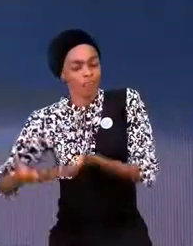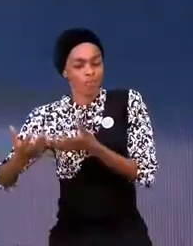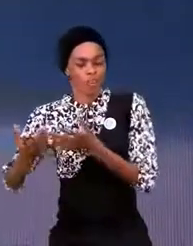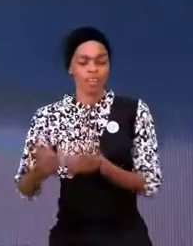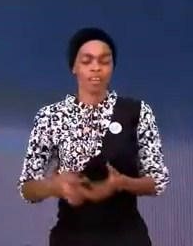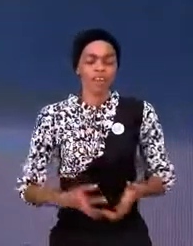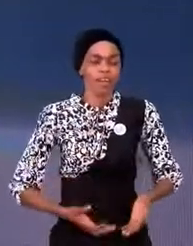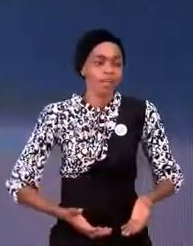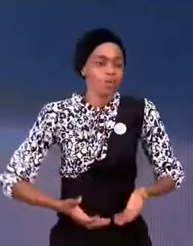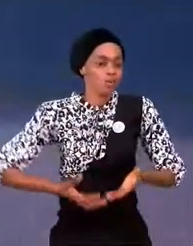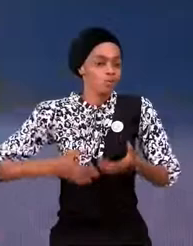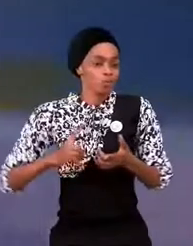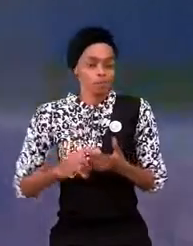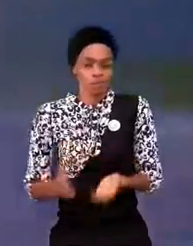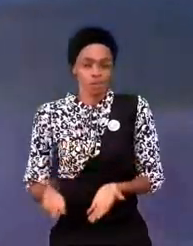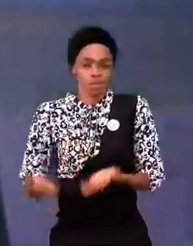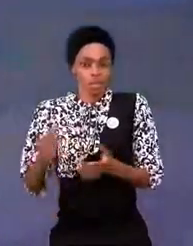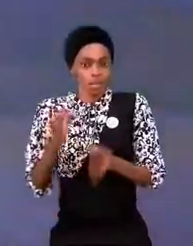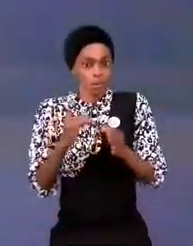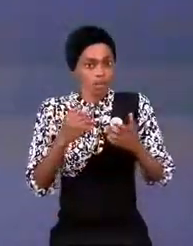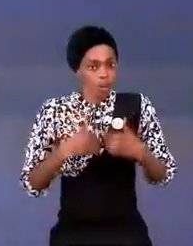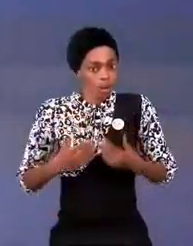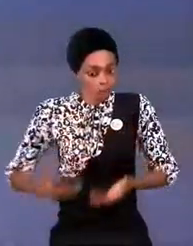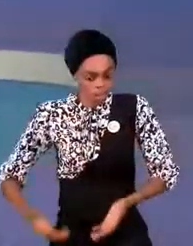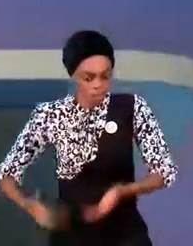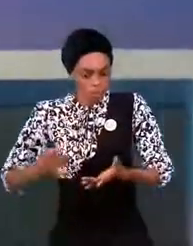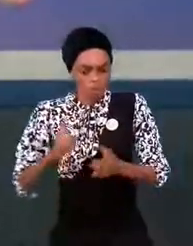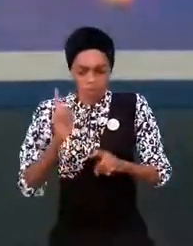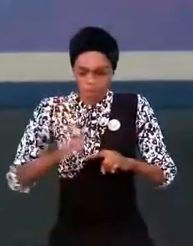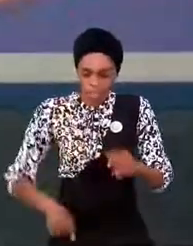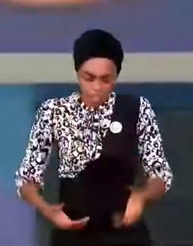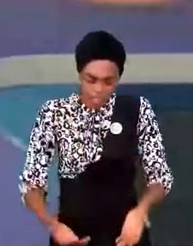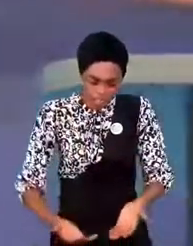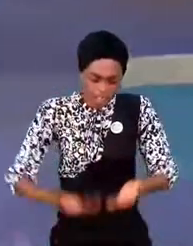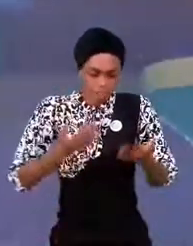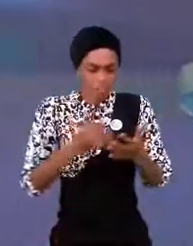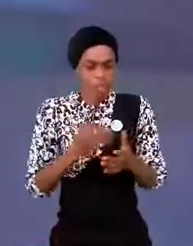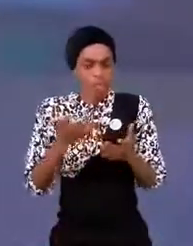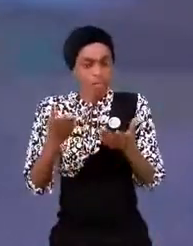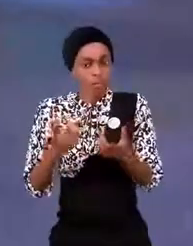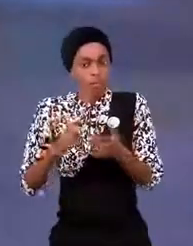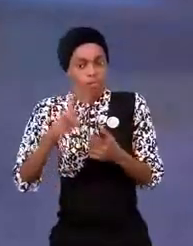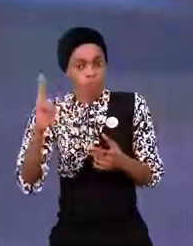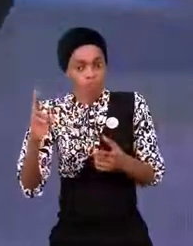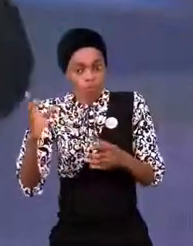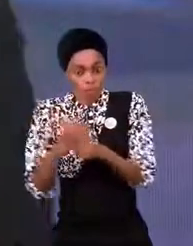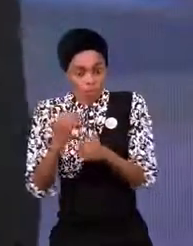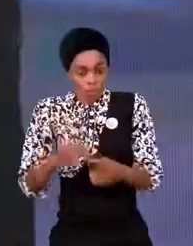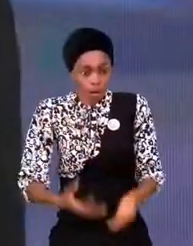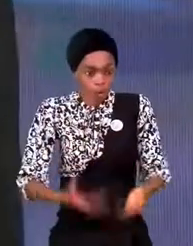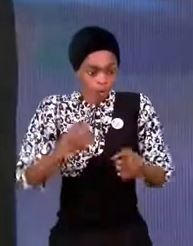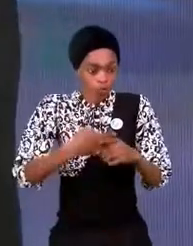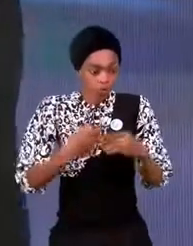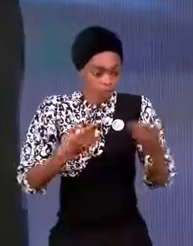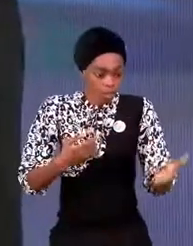as un fardeau qu'il ne peut pas porter et tu veux porter, déplacer le fardeau et jeter ça